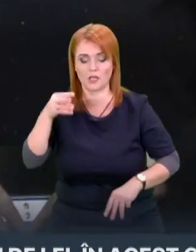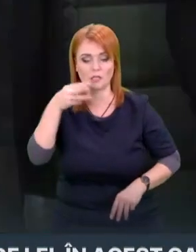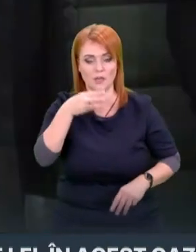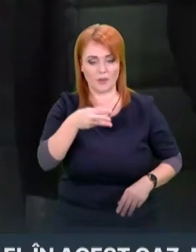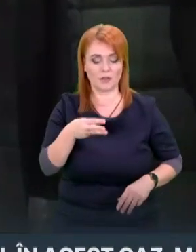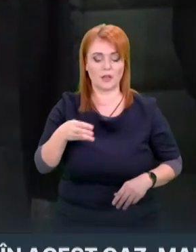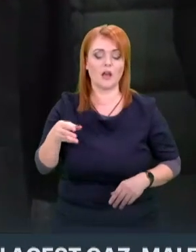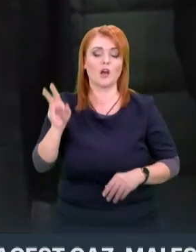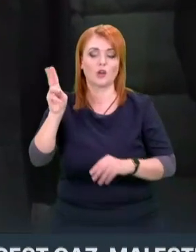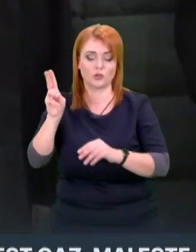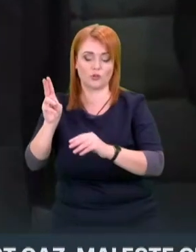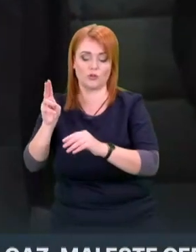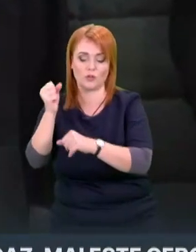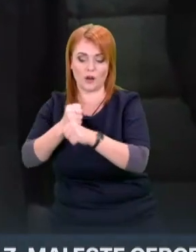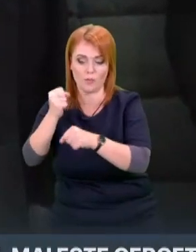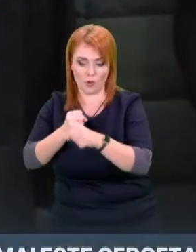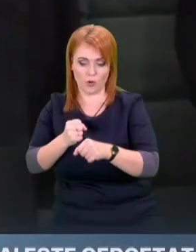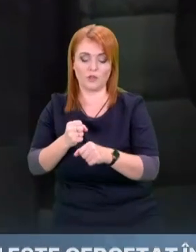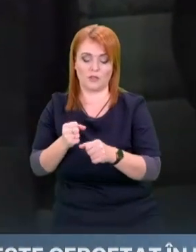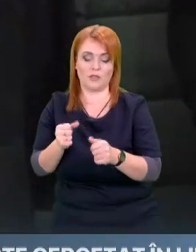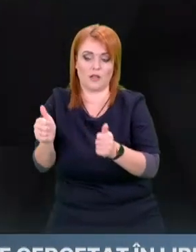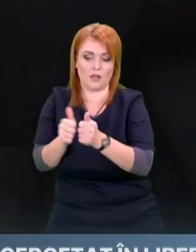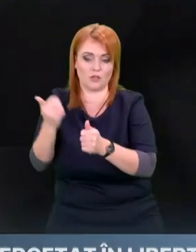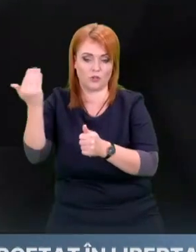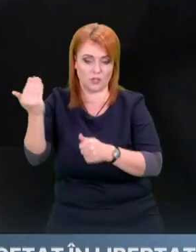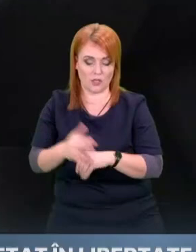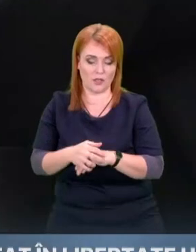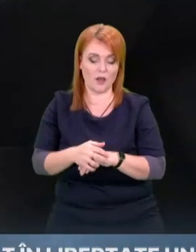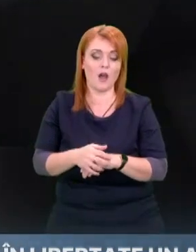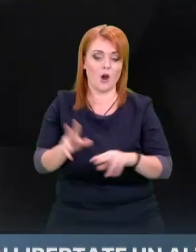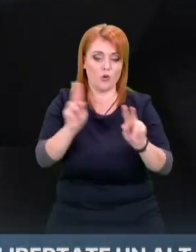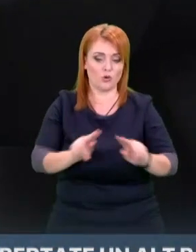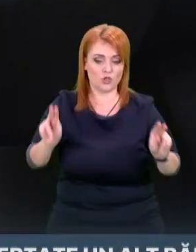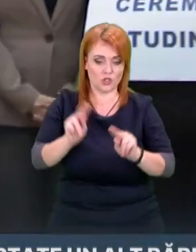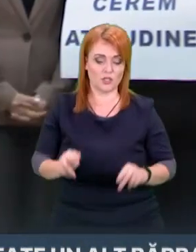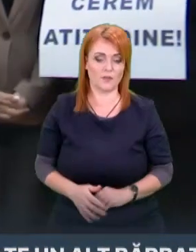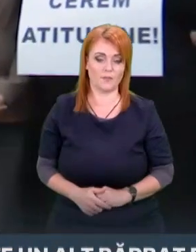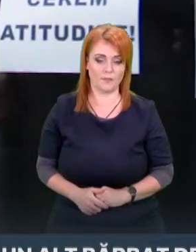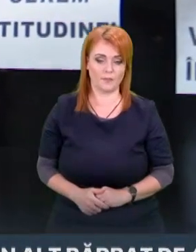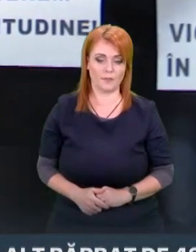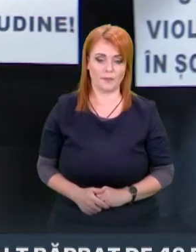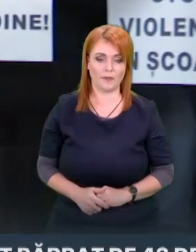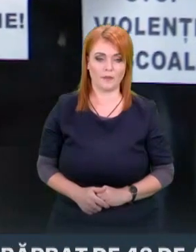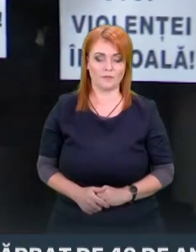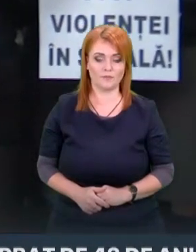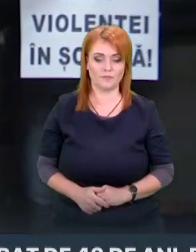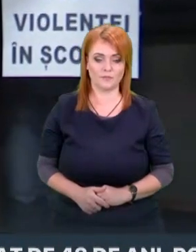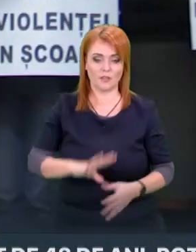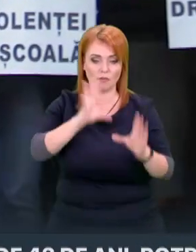pentru personalul non-didactic, plăți care sunt în curs de achitare. Numărul total al beneficiarilor este de peste 102.000 de persoane.